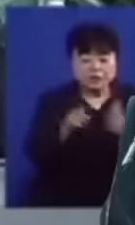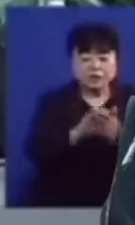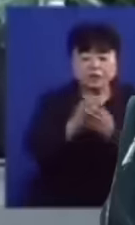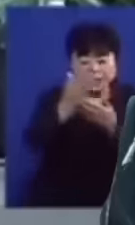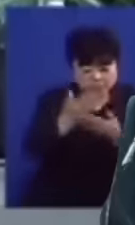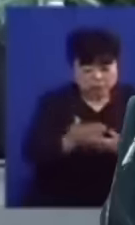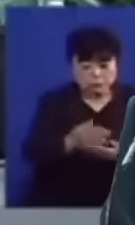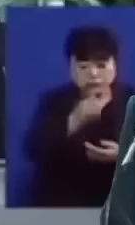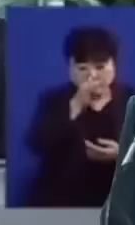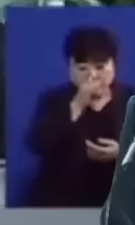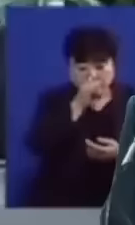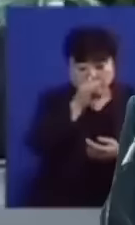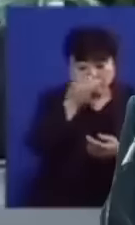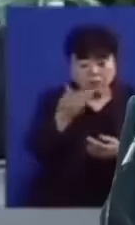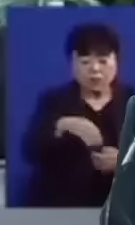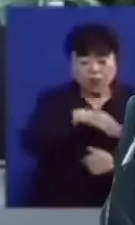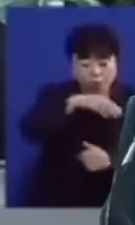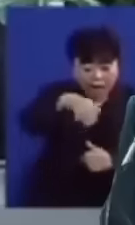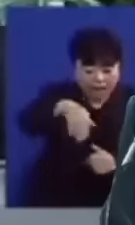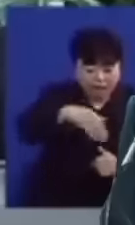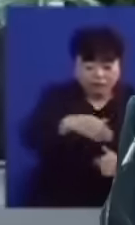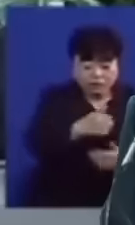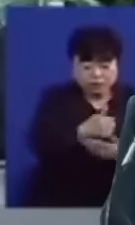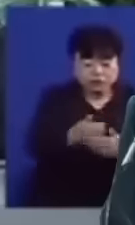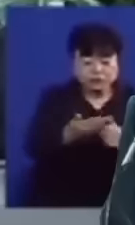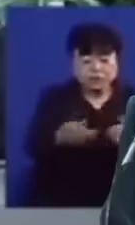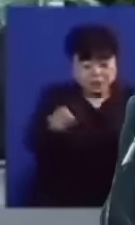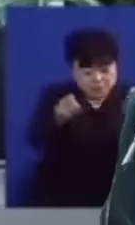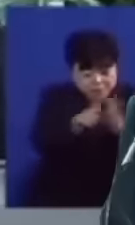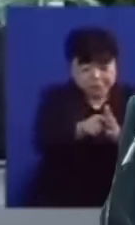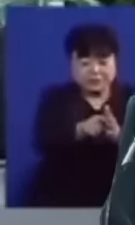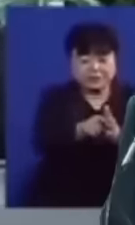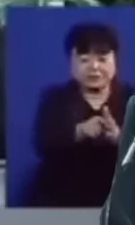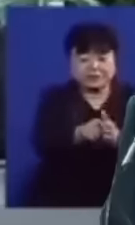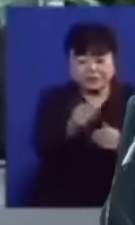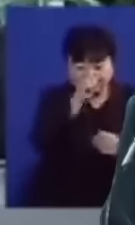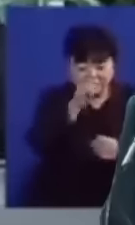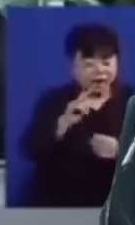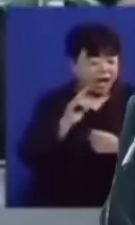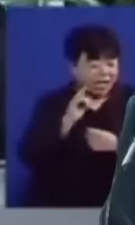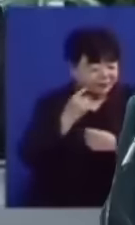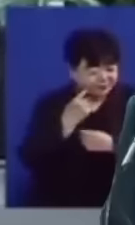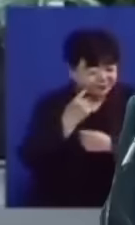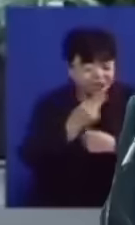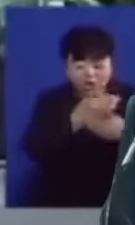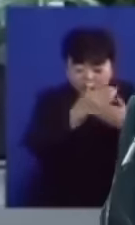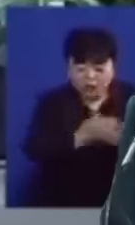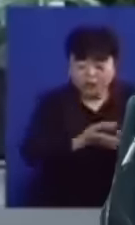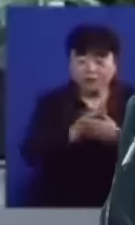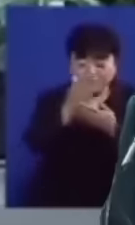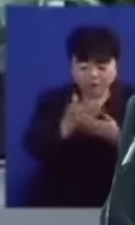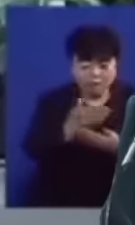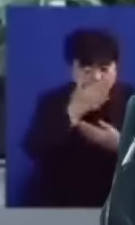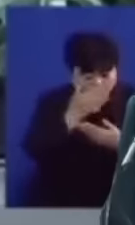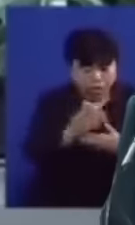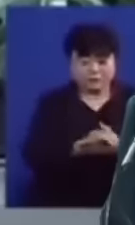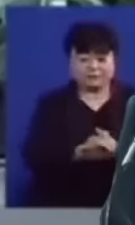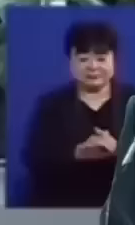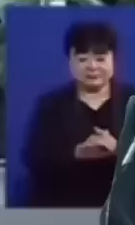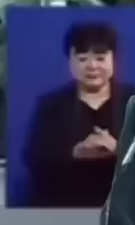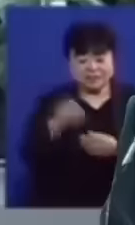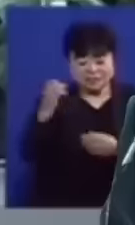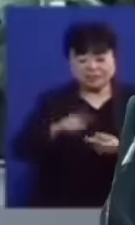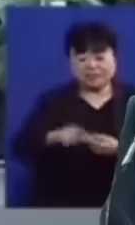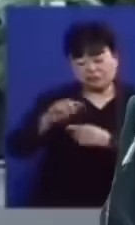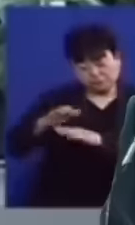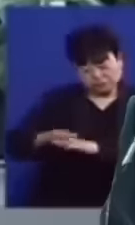변화시킬 수 있는 것입니다. 여러분의 환경을 주님을 믿음으로 말미암아 선하고 아름답고 귀하게 변화시킬 수 있는 것입니다. 그냥